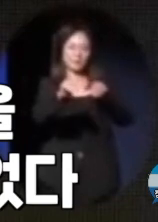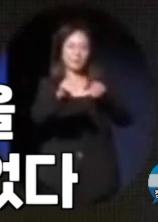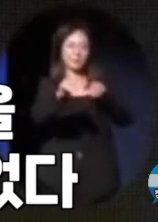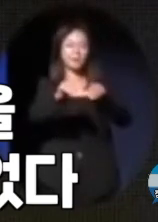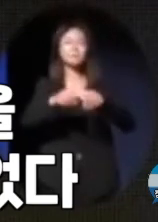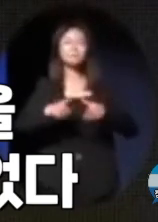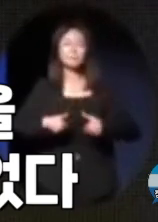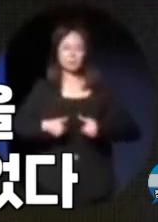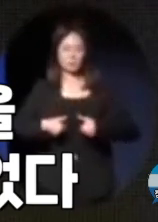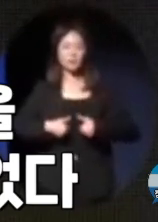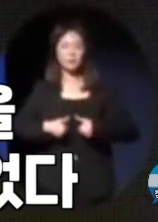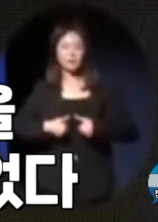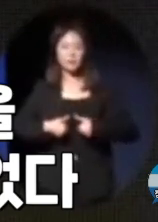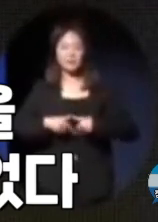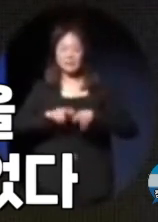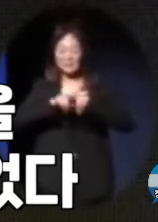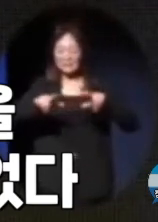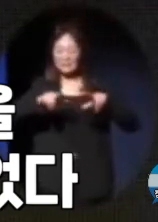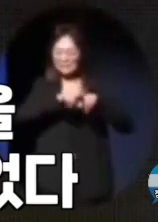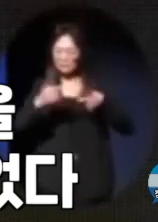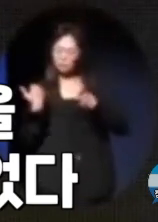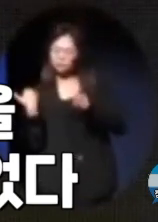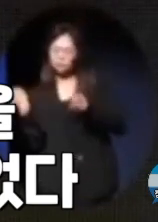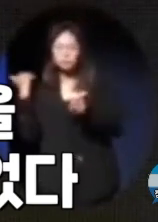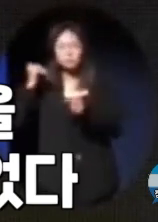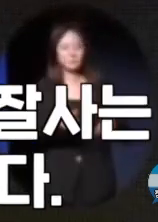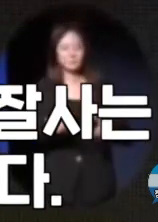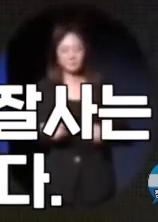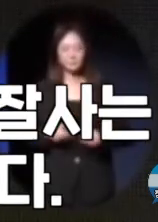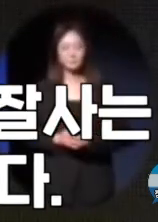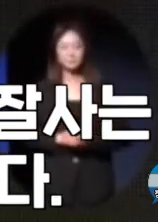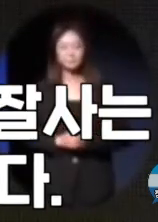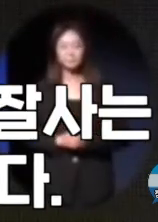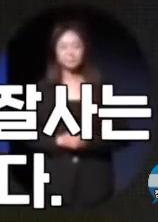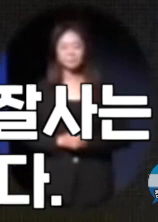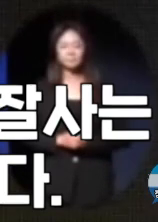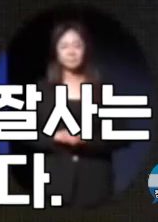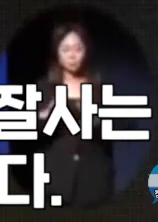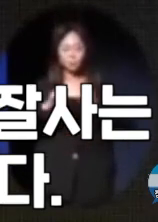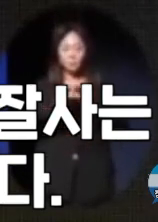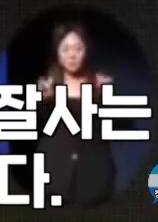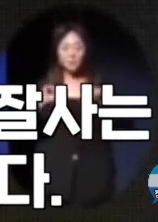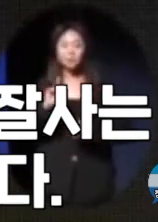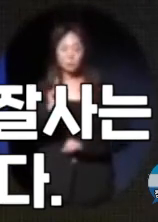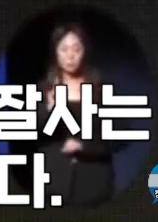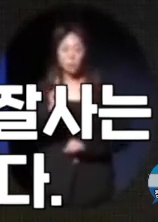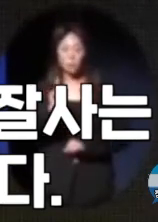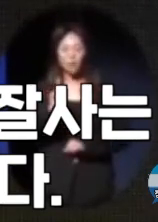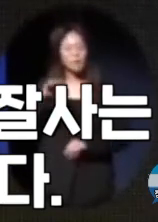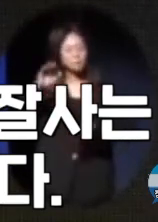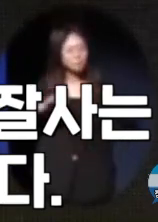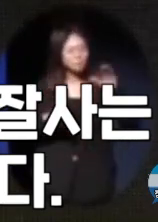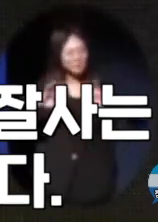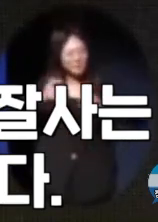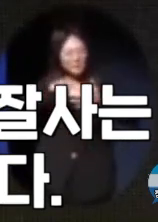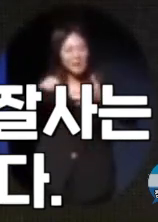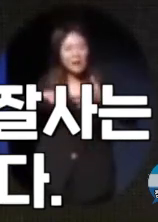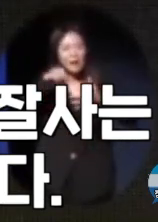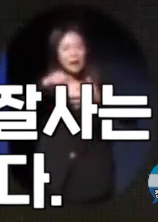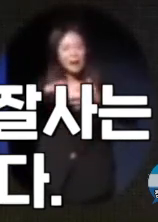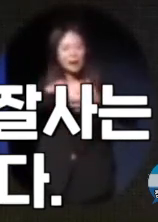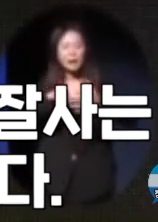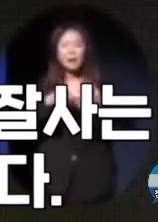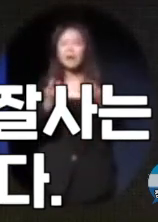않고서는 일상의 회복은 없다고 단언합니다. 지금 우리 국민은 불평등한 세상의 노예가